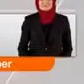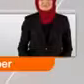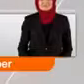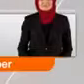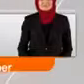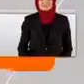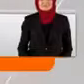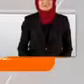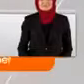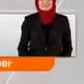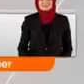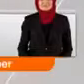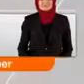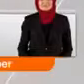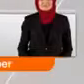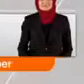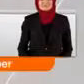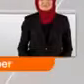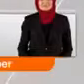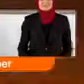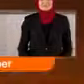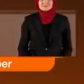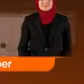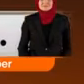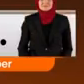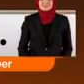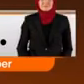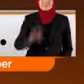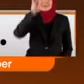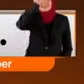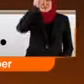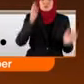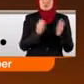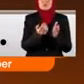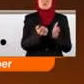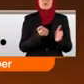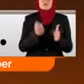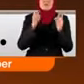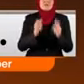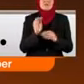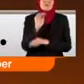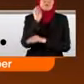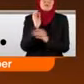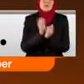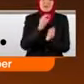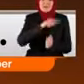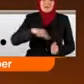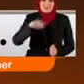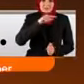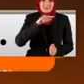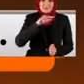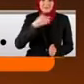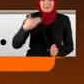bulunursa ona sarılmayı gerçekten çok istiyorum İstanbul Küçükçekmece'de yaşayan insan ailesinin yolu karı ile